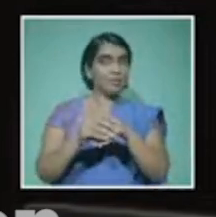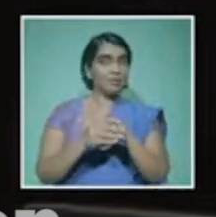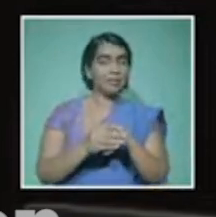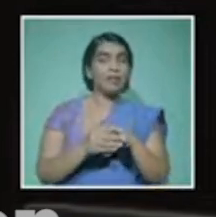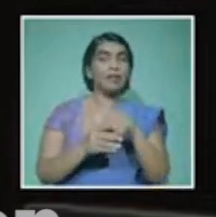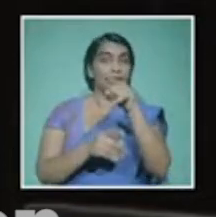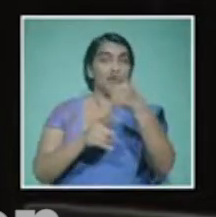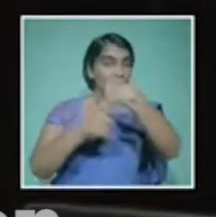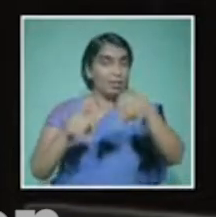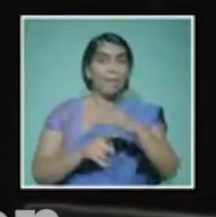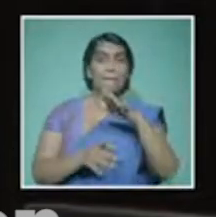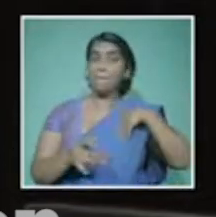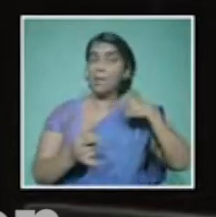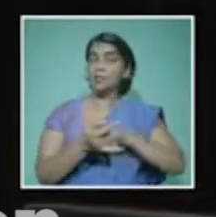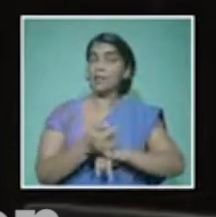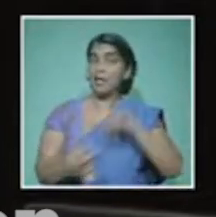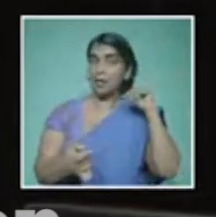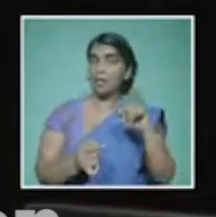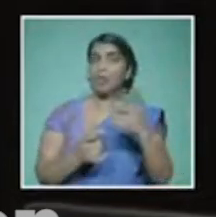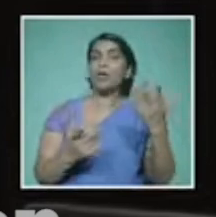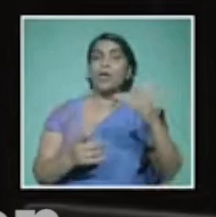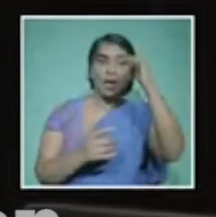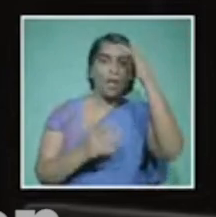என்னோட கட்சி.